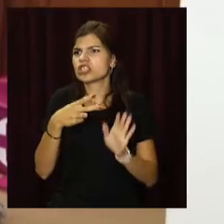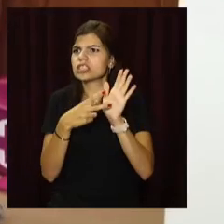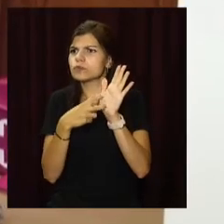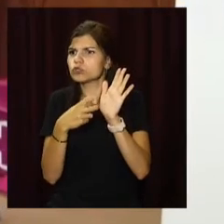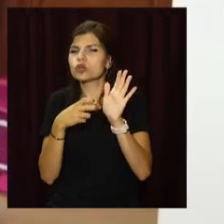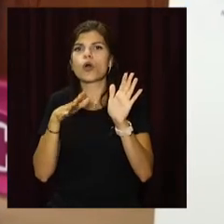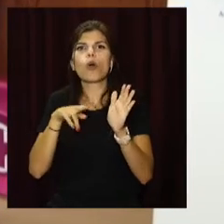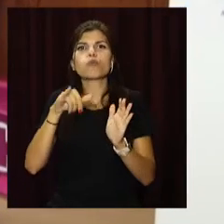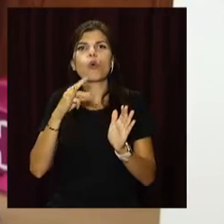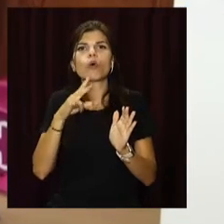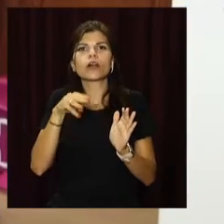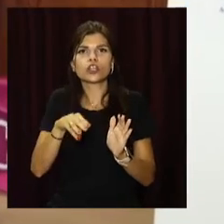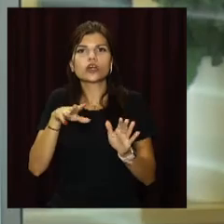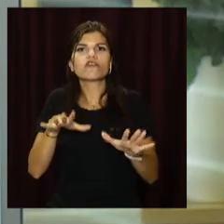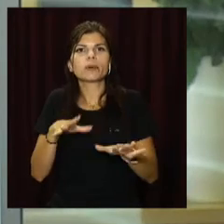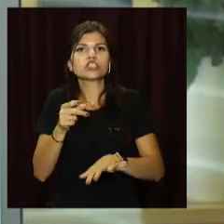пунктів щеплення.